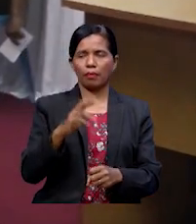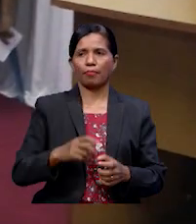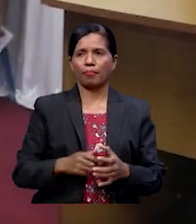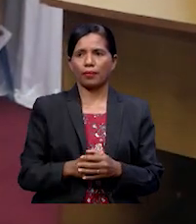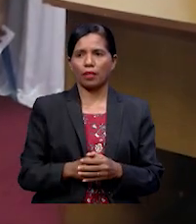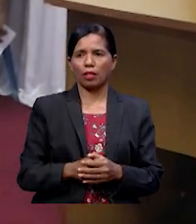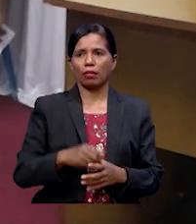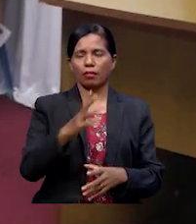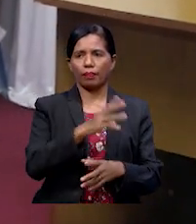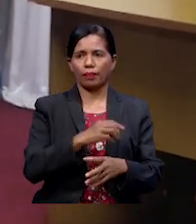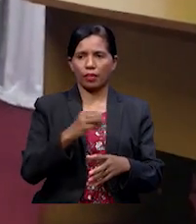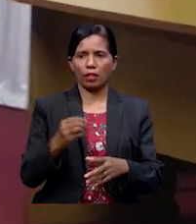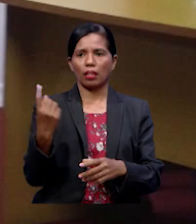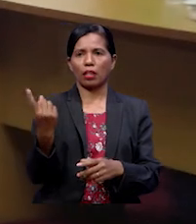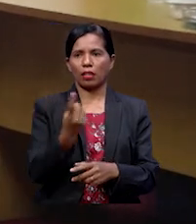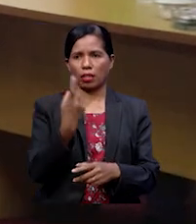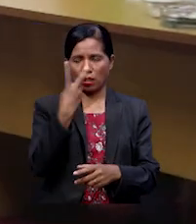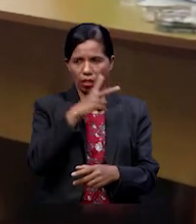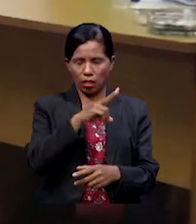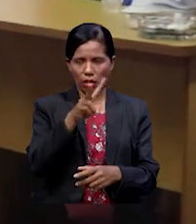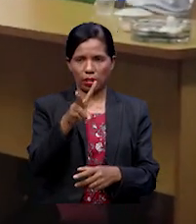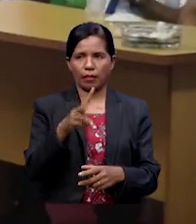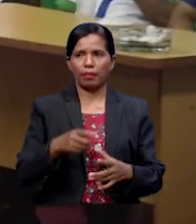say hari ini dunia.